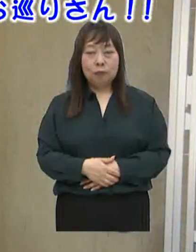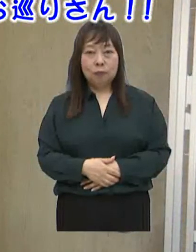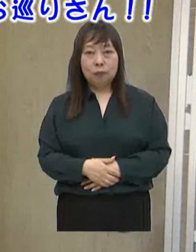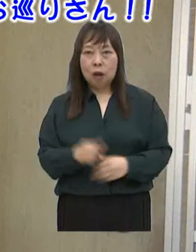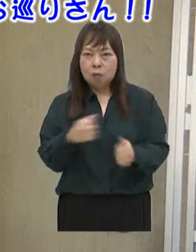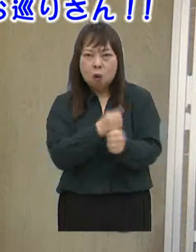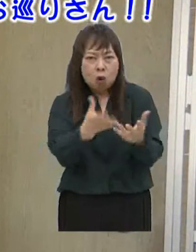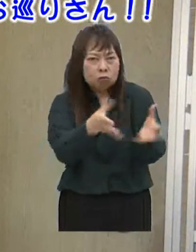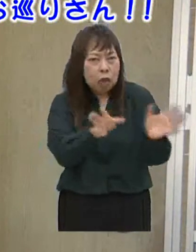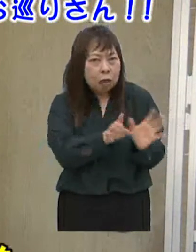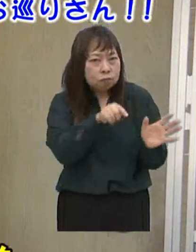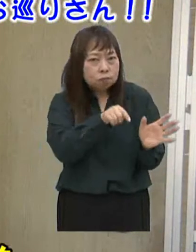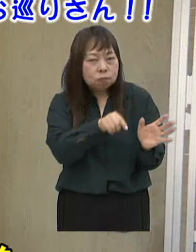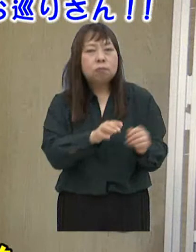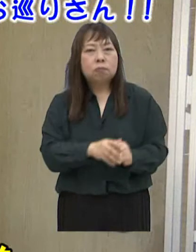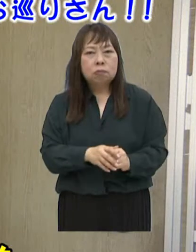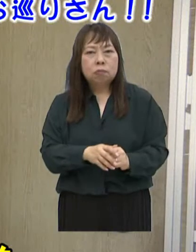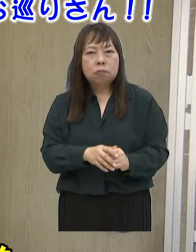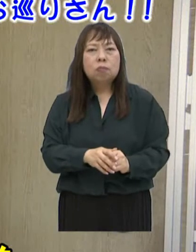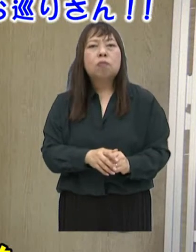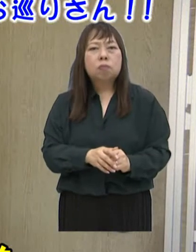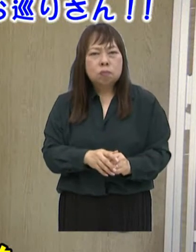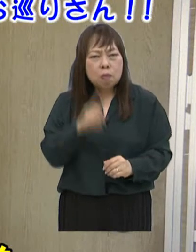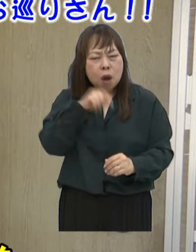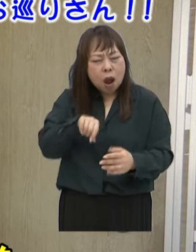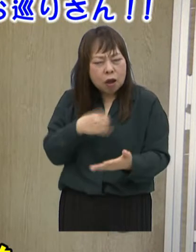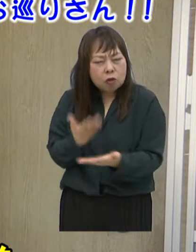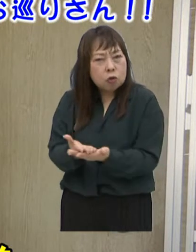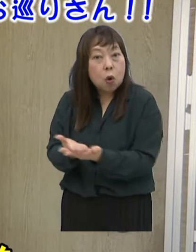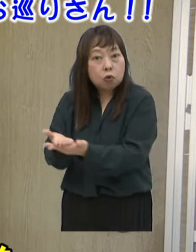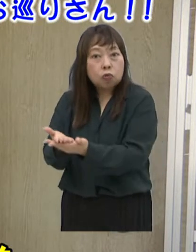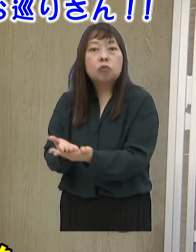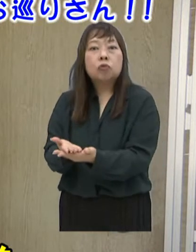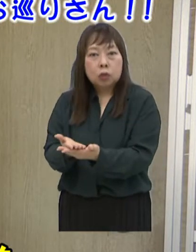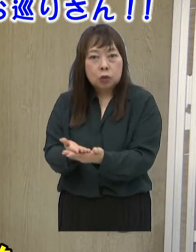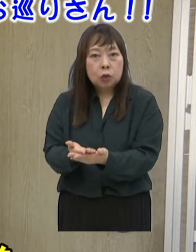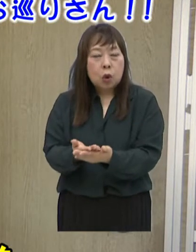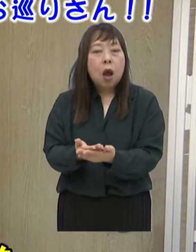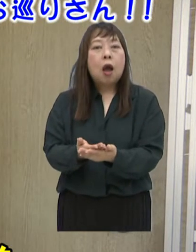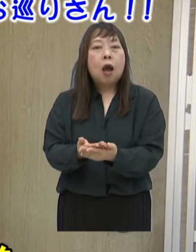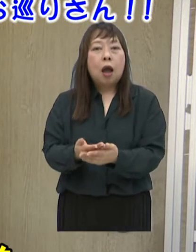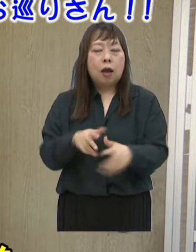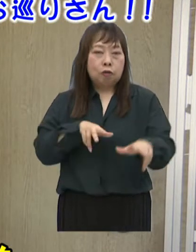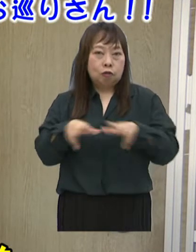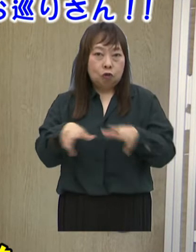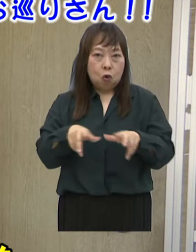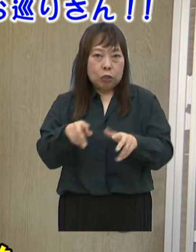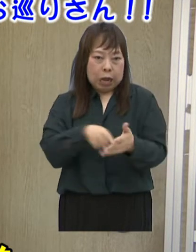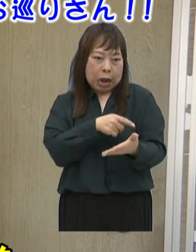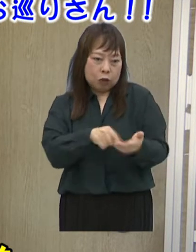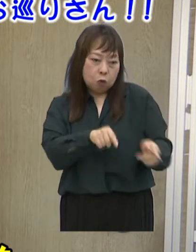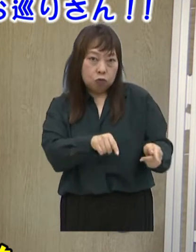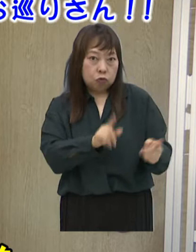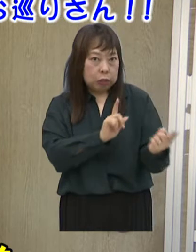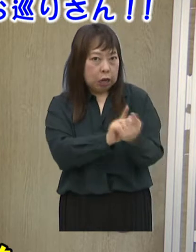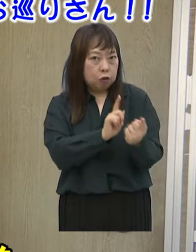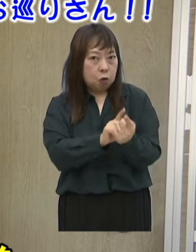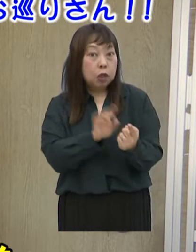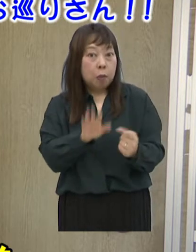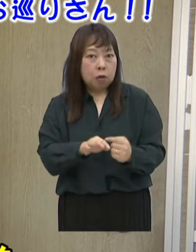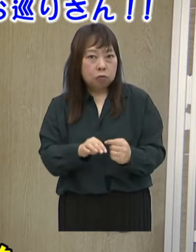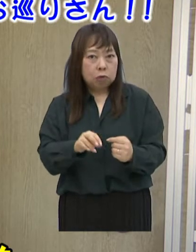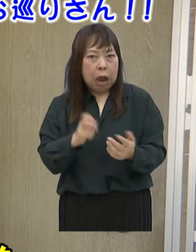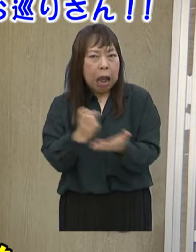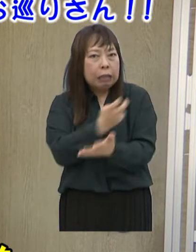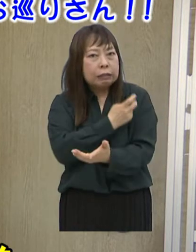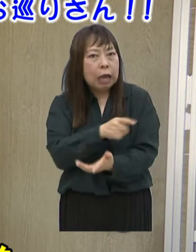暴力団などからの不当要求については公安委員会の行政処分の対象となったり、犯罪